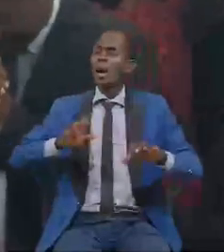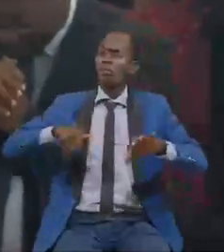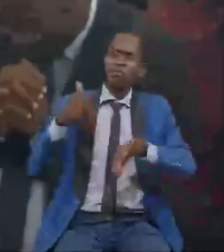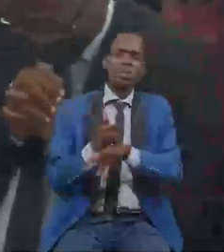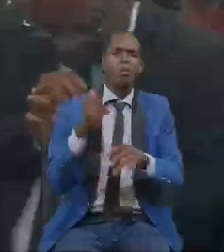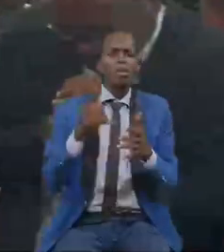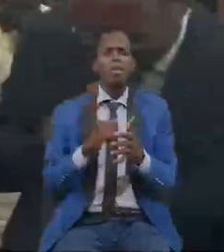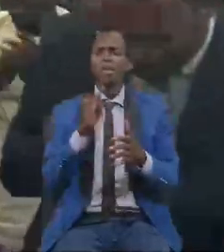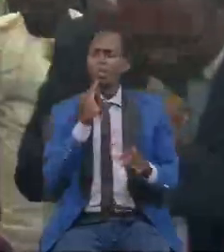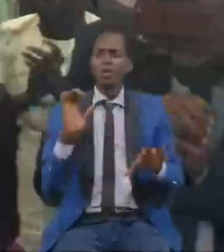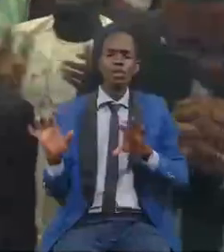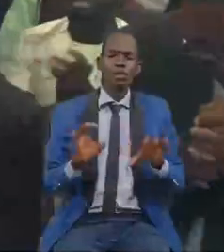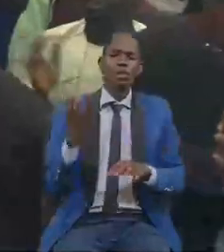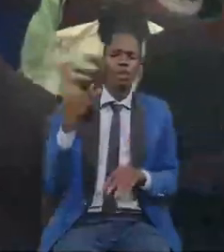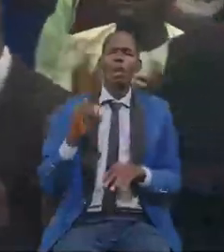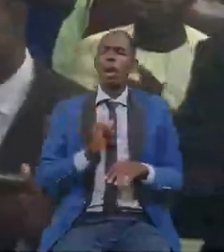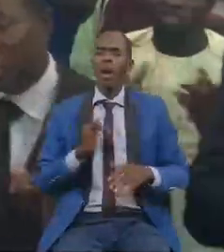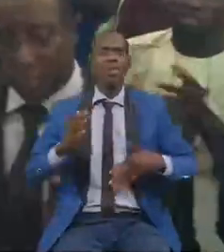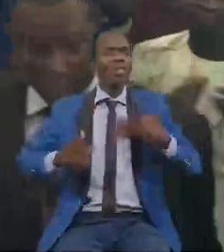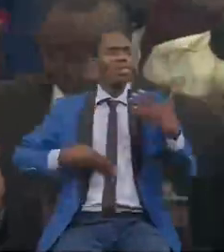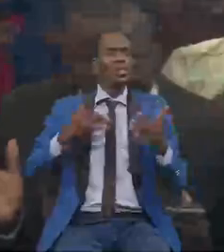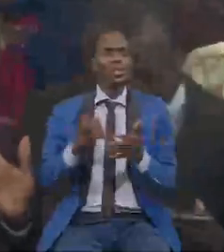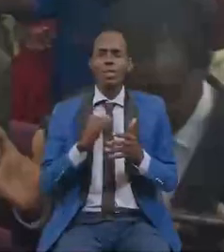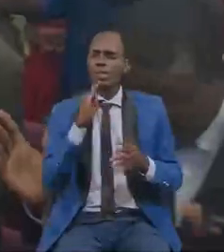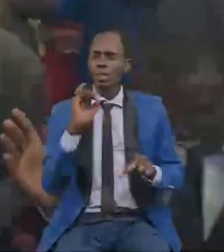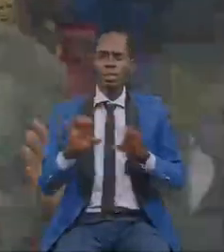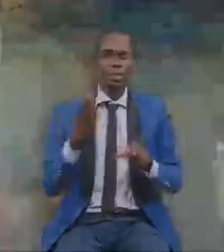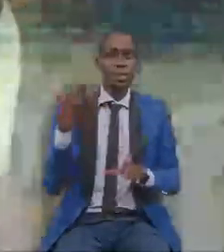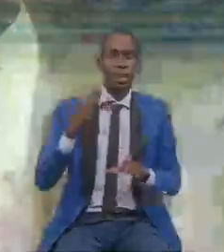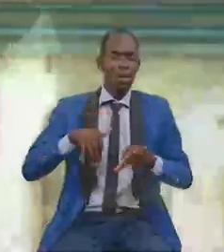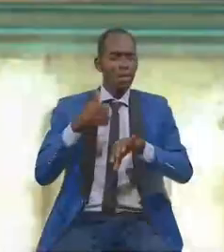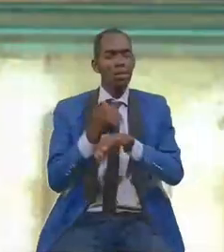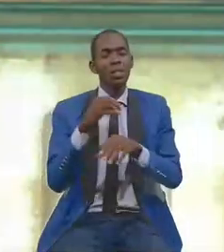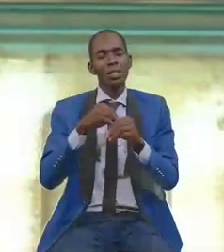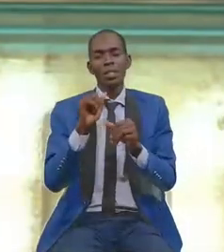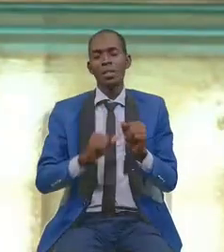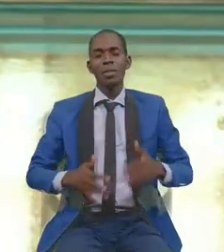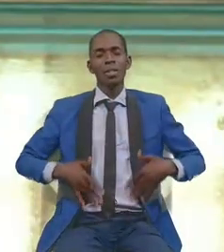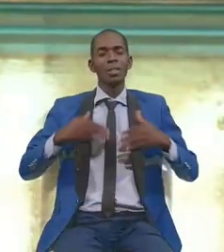me réjouis que c'est fait. La confirmation dans chaque vie au nom de Jésus.